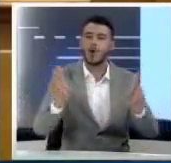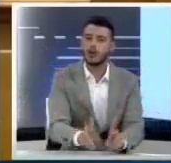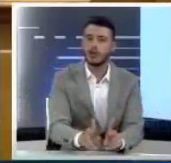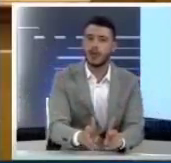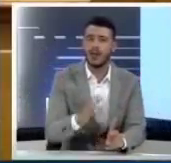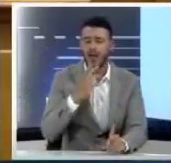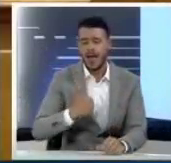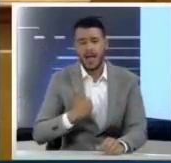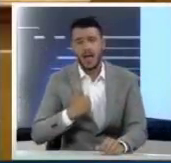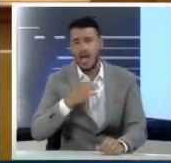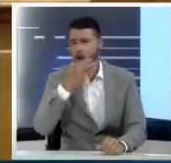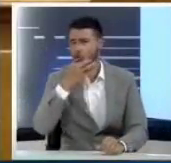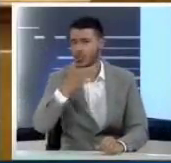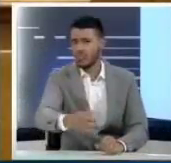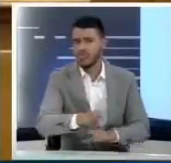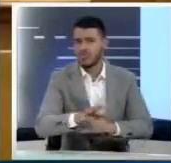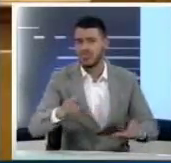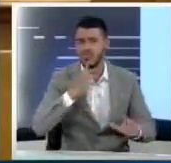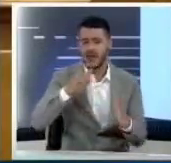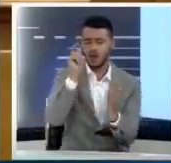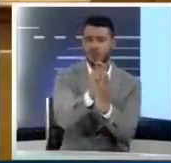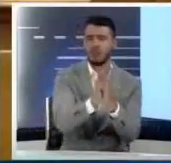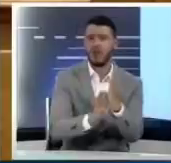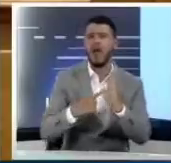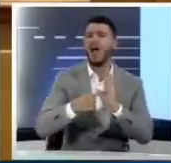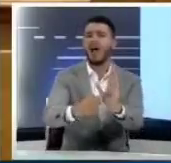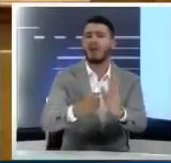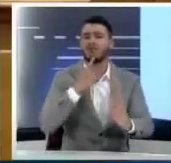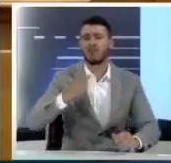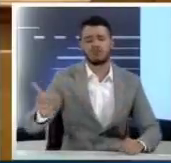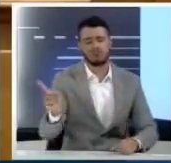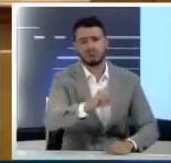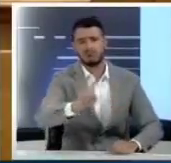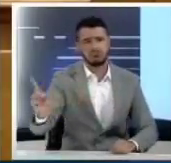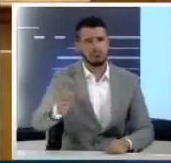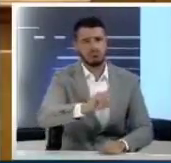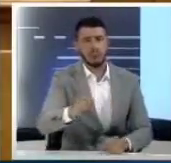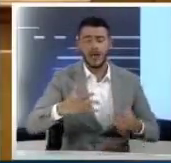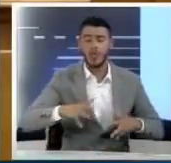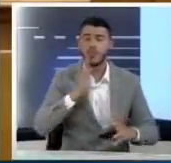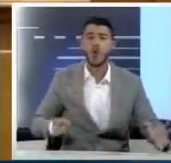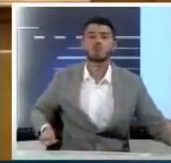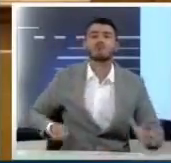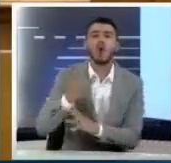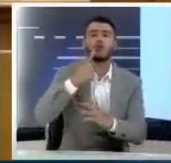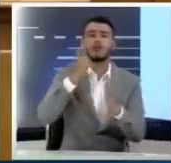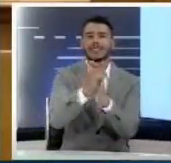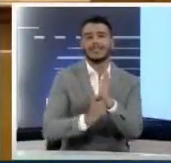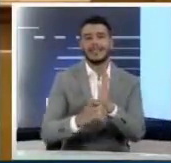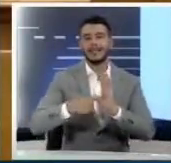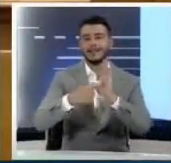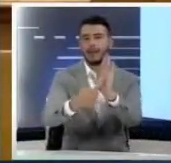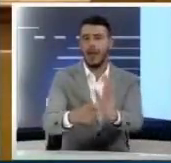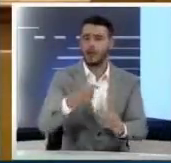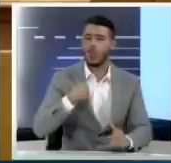λέω συνεχώς τα στοιχεία. Πάντα υπόσχομαι να σας λέω στοιχεία που δεν σας είχα πει στην προηγούμενη ομιλία. Άρα θα σας πω ένα